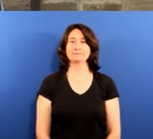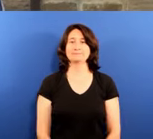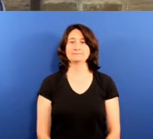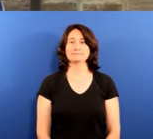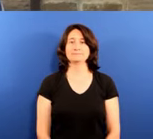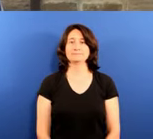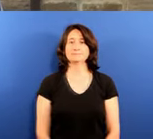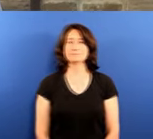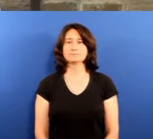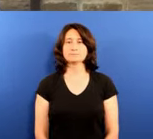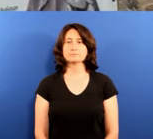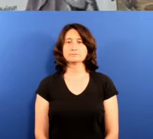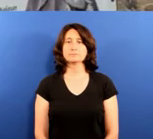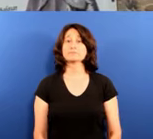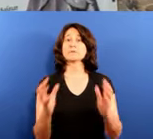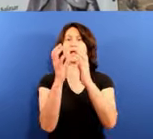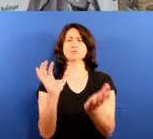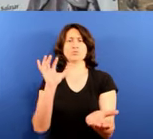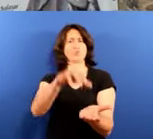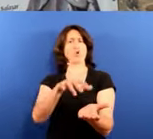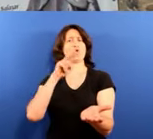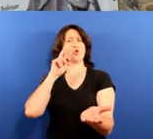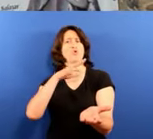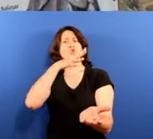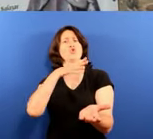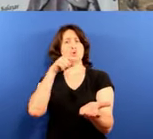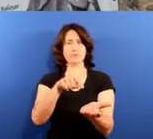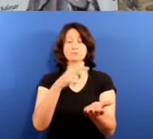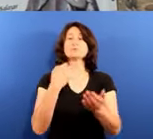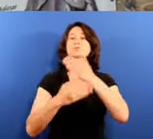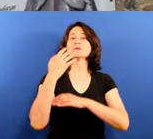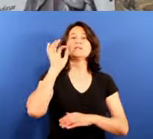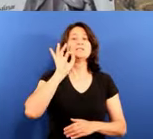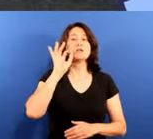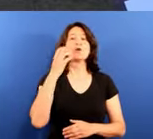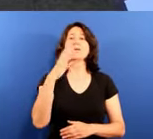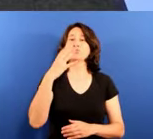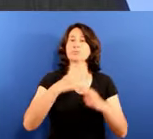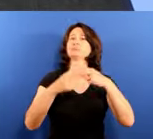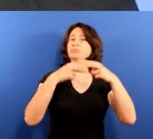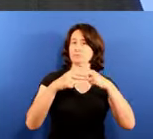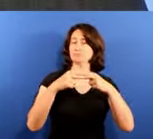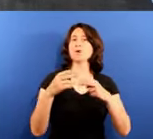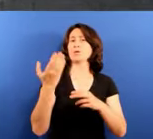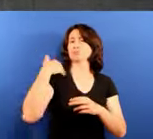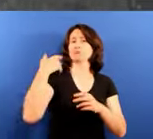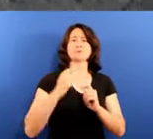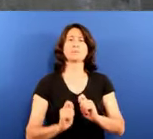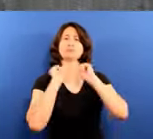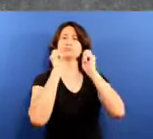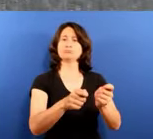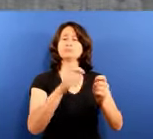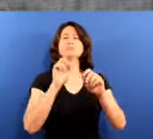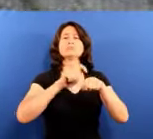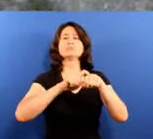prozesu luze baten emaitza da. Amalugeta mozgarren mendetan zehar ere ikizuten, orduko euskal herria azinduzuten lehenuen arteko borroken